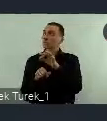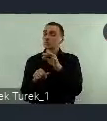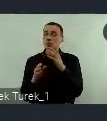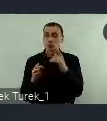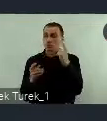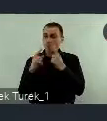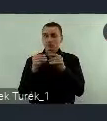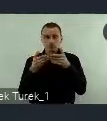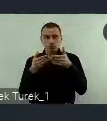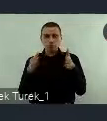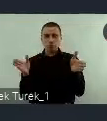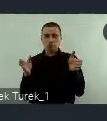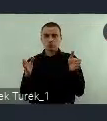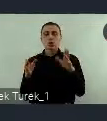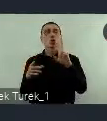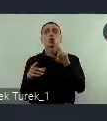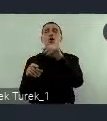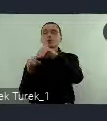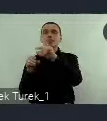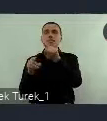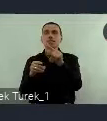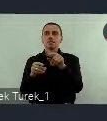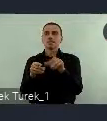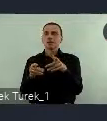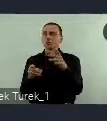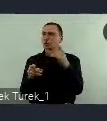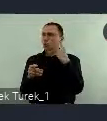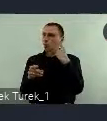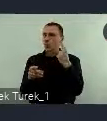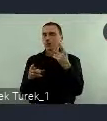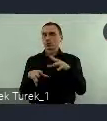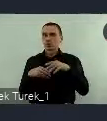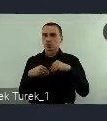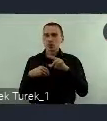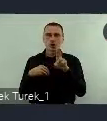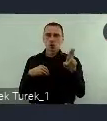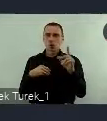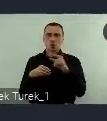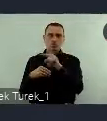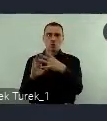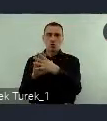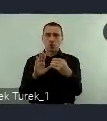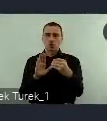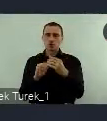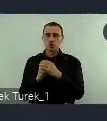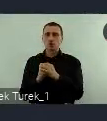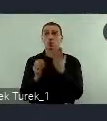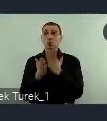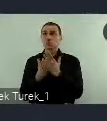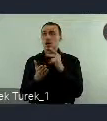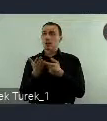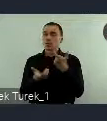uniwersalne czyli myśleć o tym kto będzie odbiorcą tego projektu i przygotowywać sobie i tak sobie już jakby planować działania żeby uwzględnić tych różnych